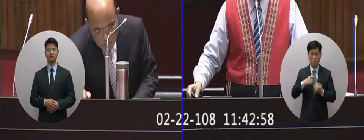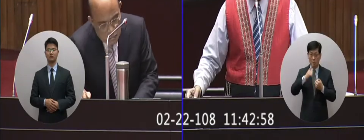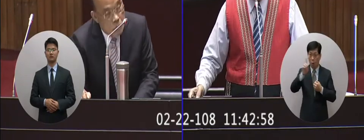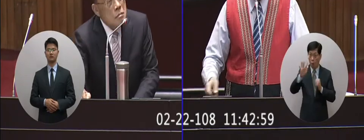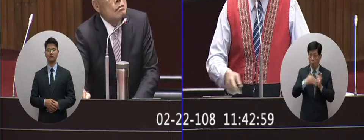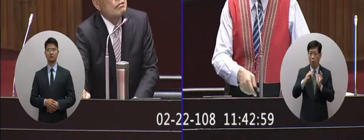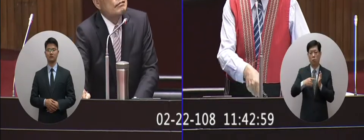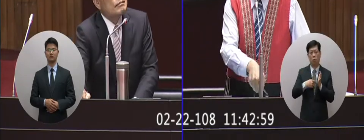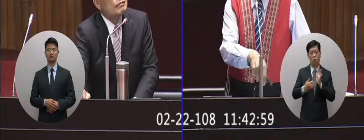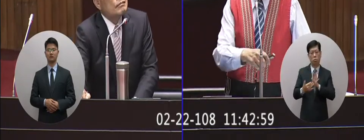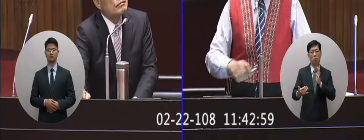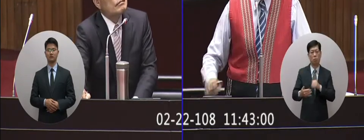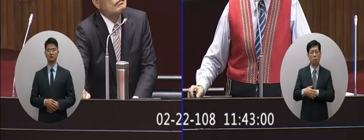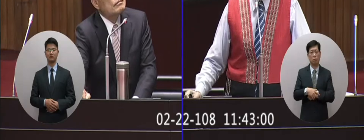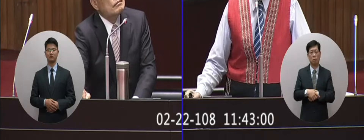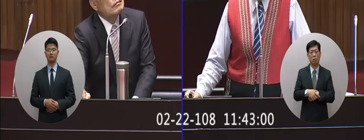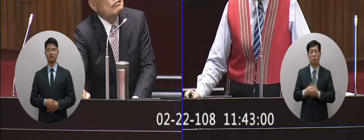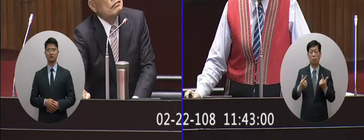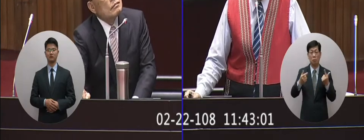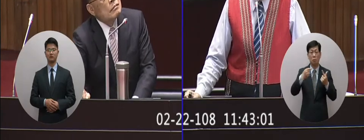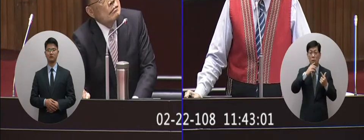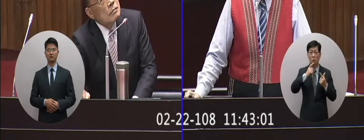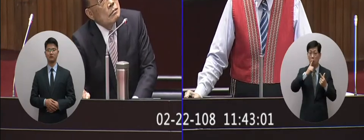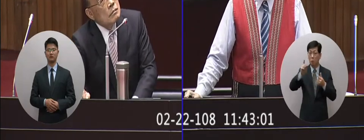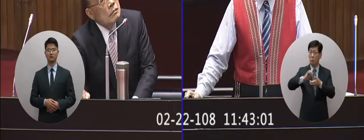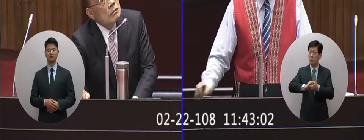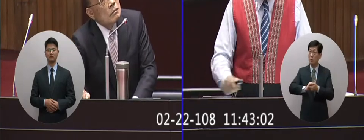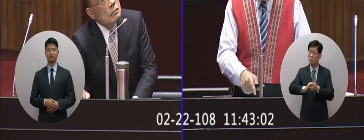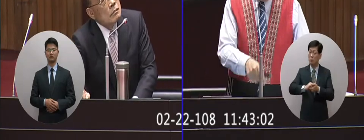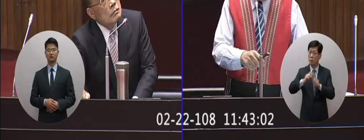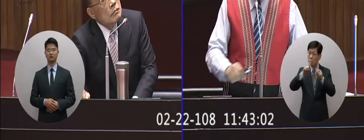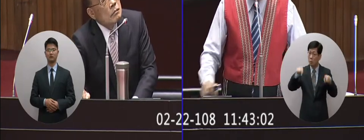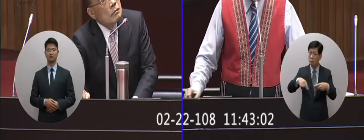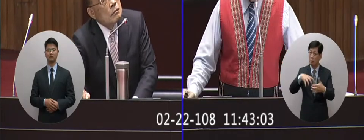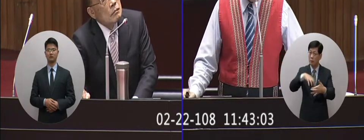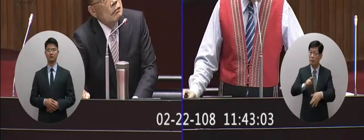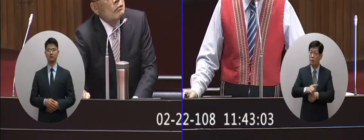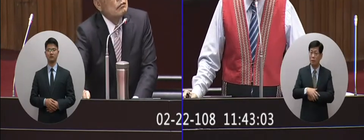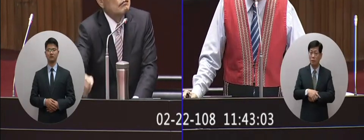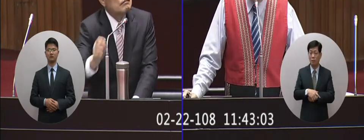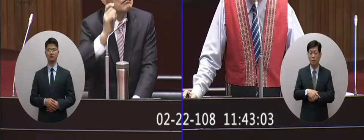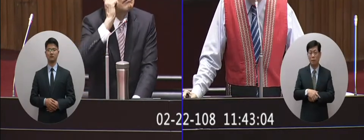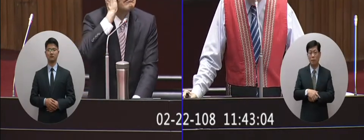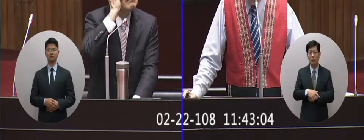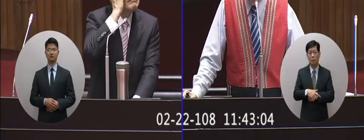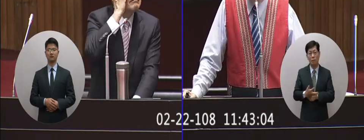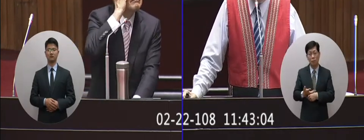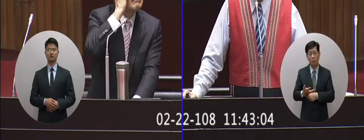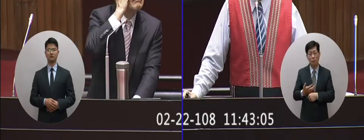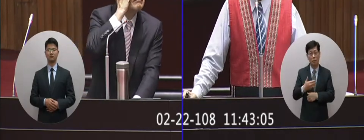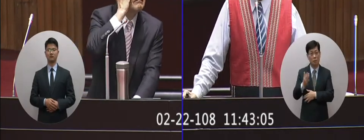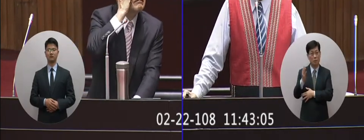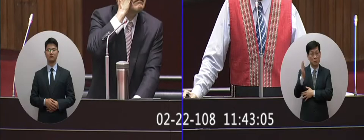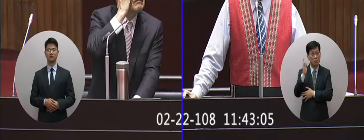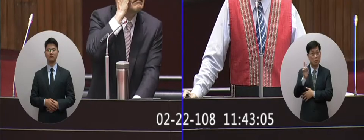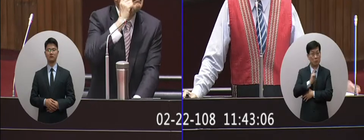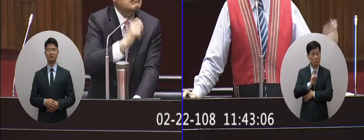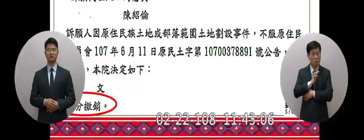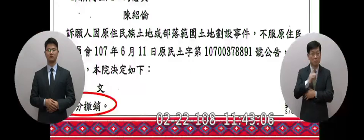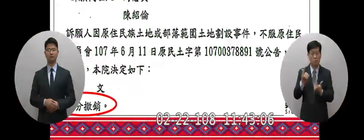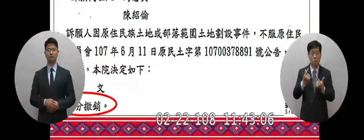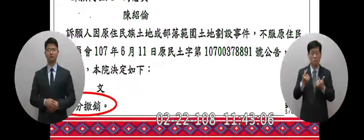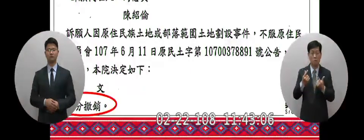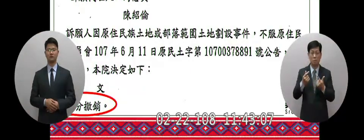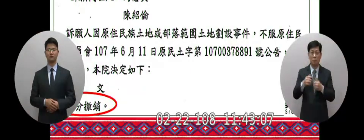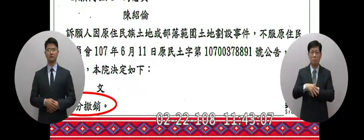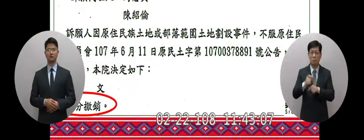院。你看看这个书院决定书啊，书院长，你看看这个孔雀眼观光公司，它